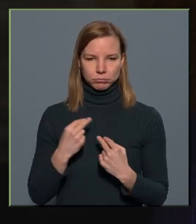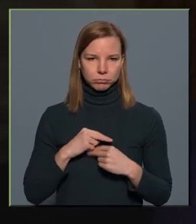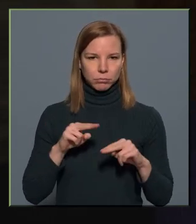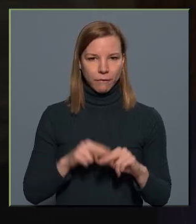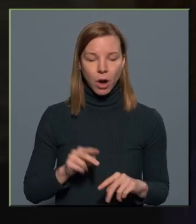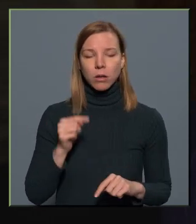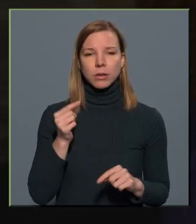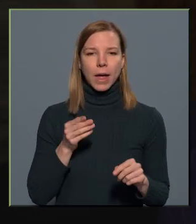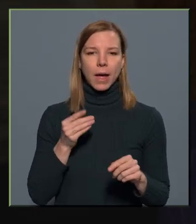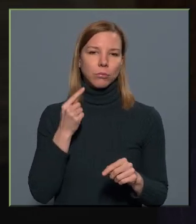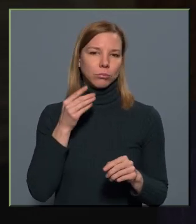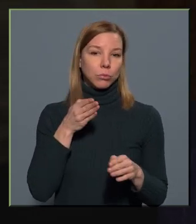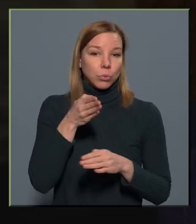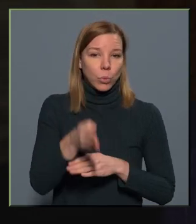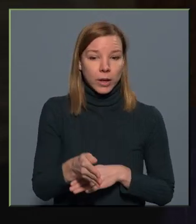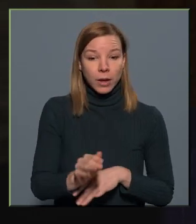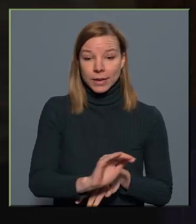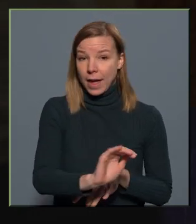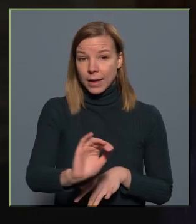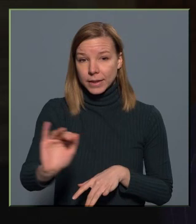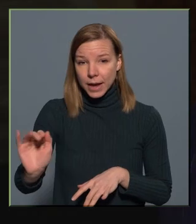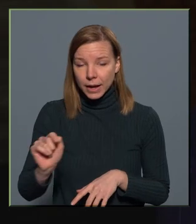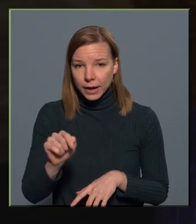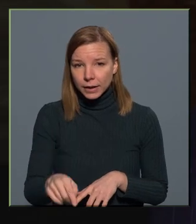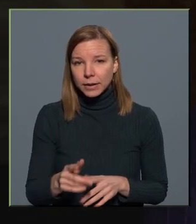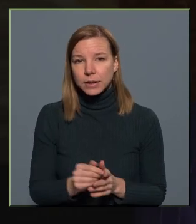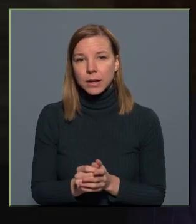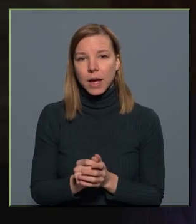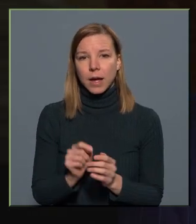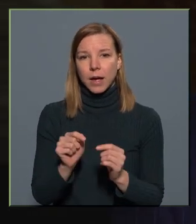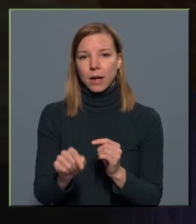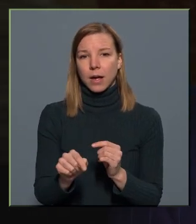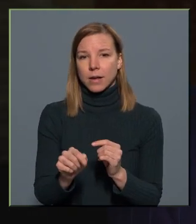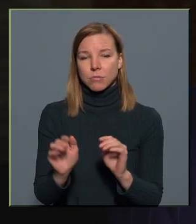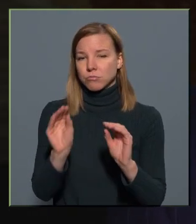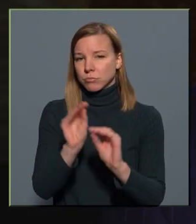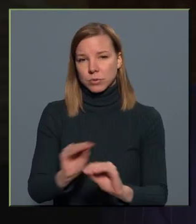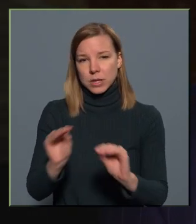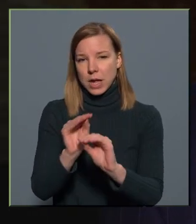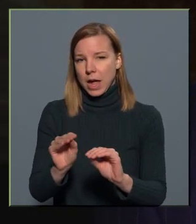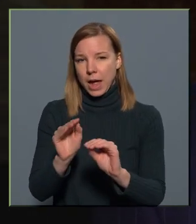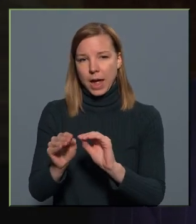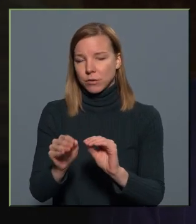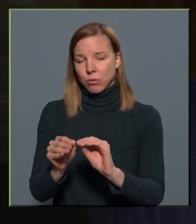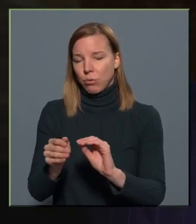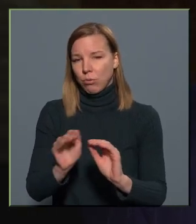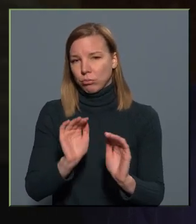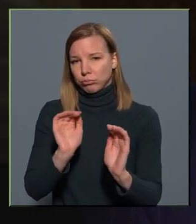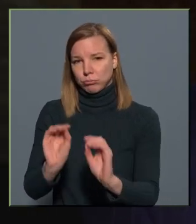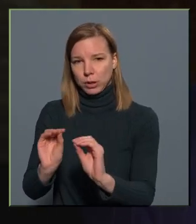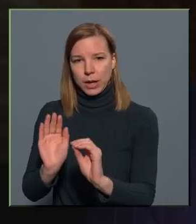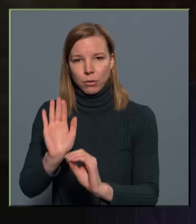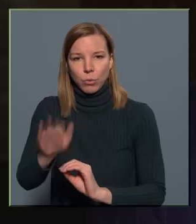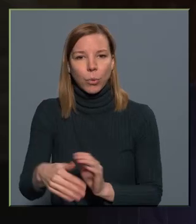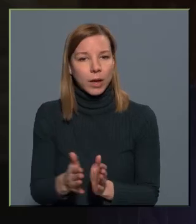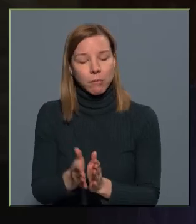a többiek, a gyerekek, azok abszolút az edzők kezében vannak, és én úgy gondolom, hogy szépen fejlődnek,